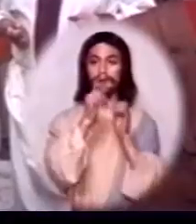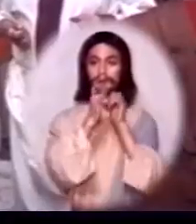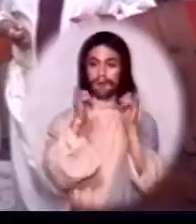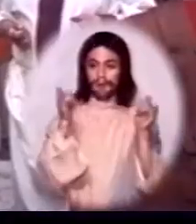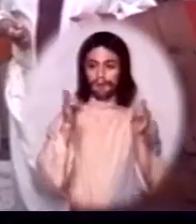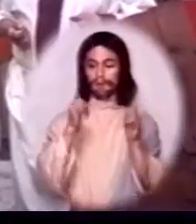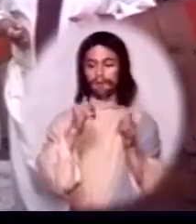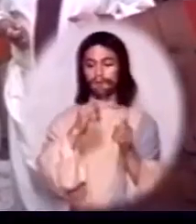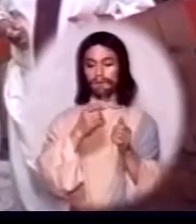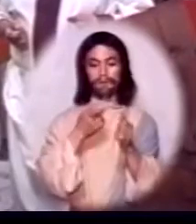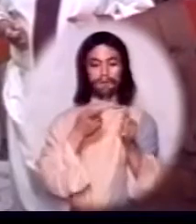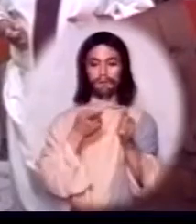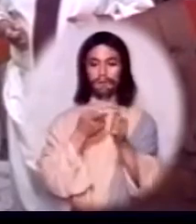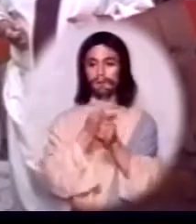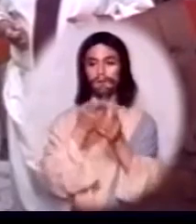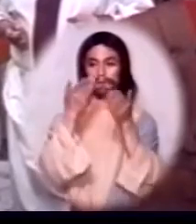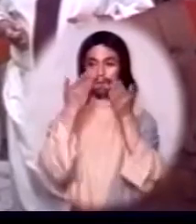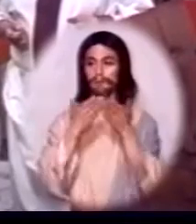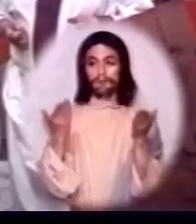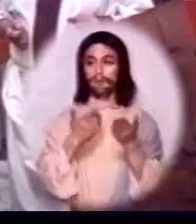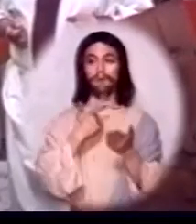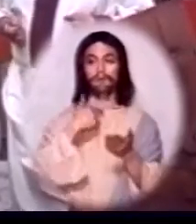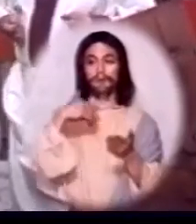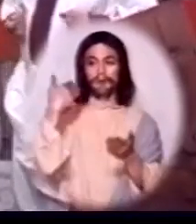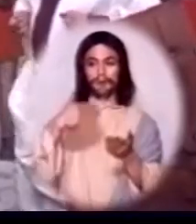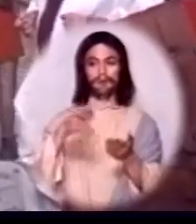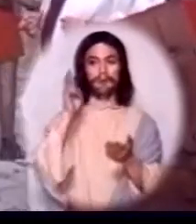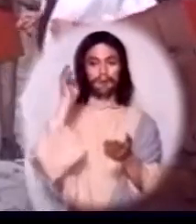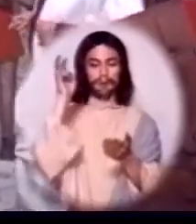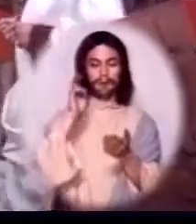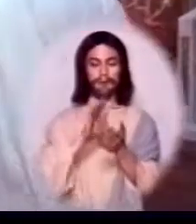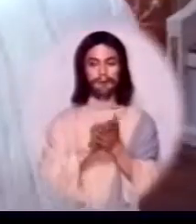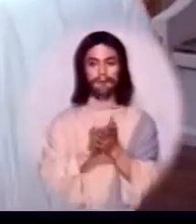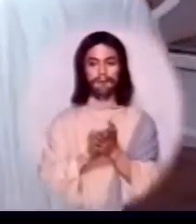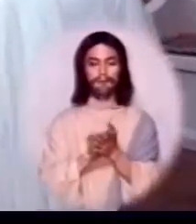이 사람은 사형받을 만한 일을 하지 않았다.